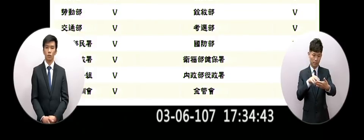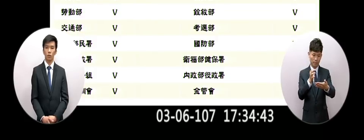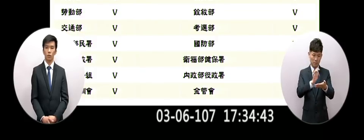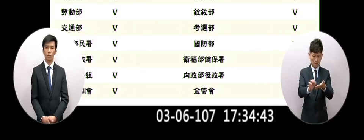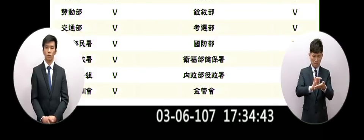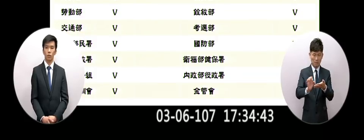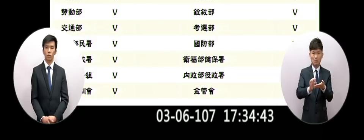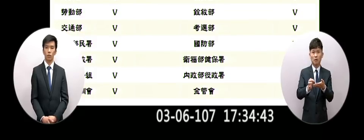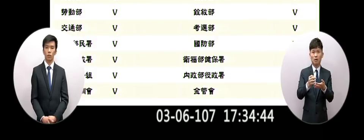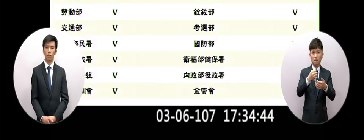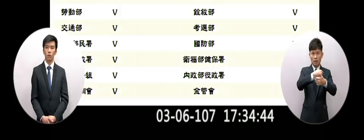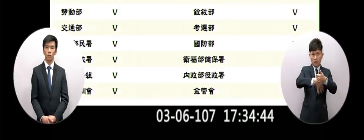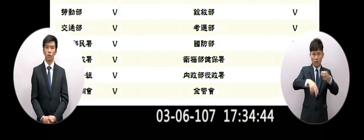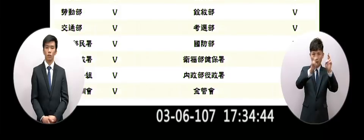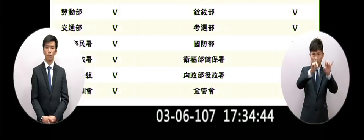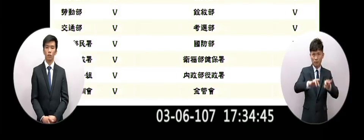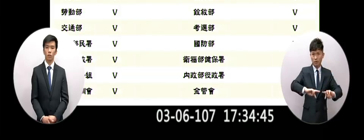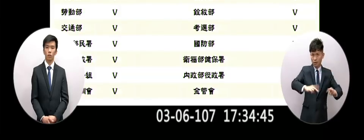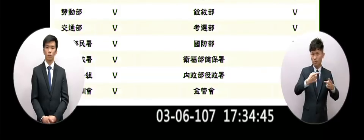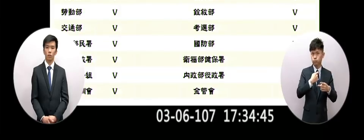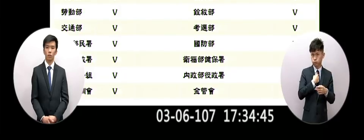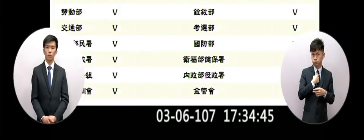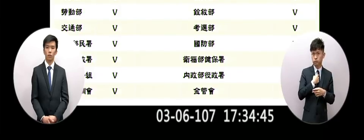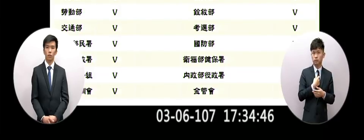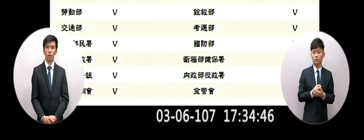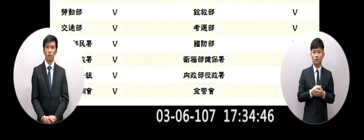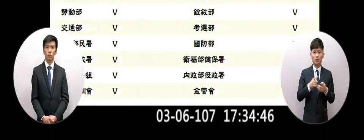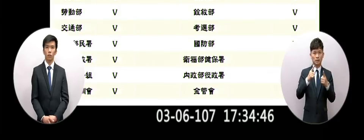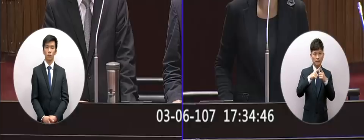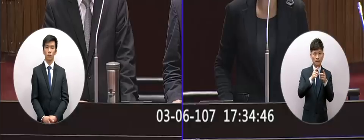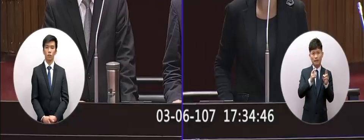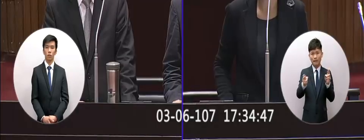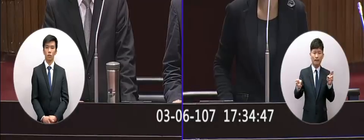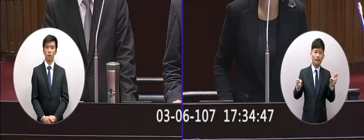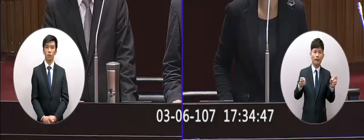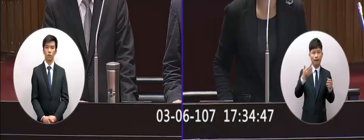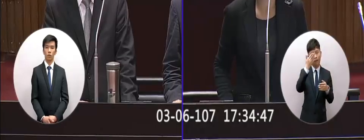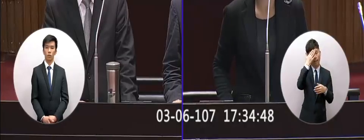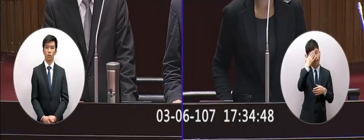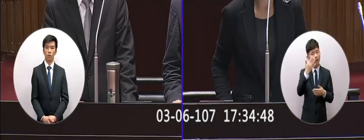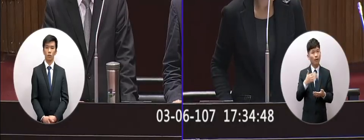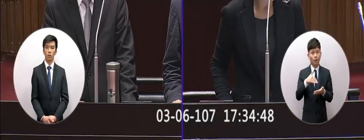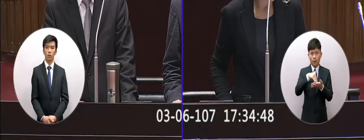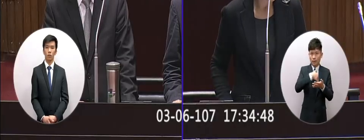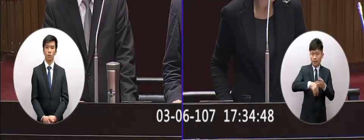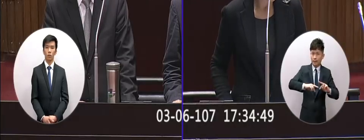改系统，我们可能要花一些人力来修正我们的软体。